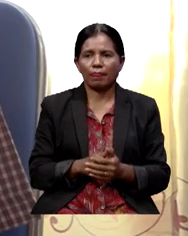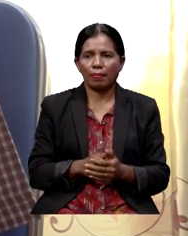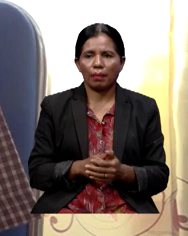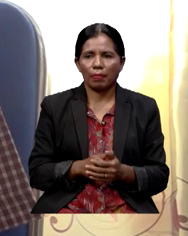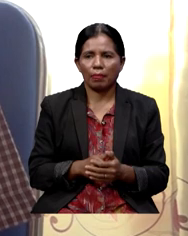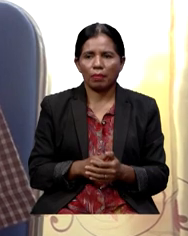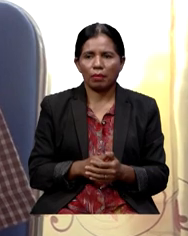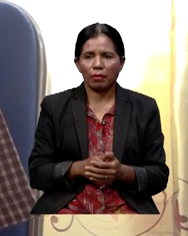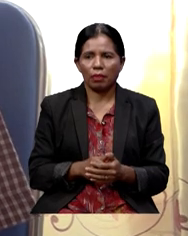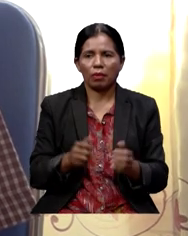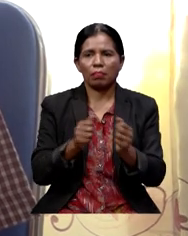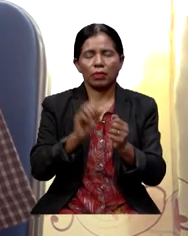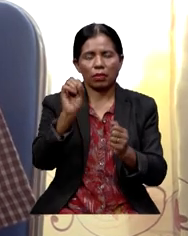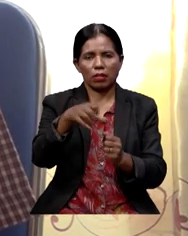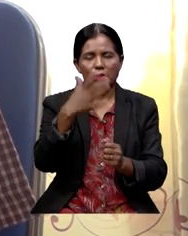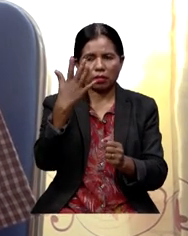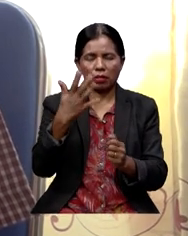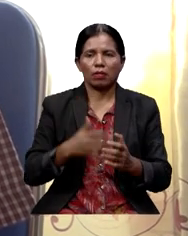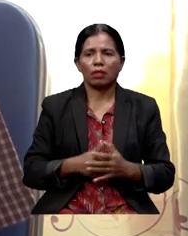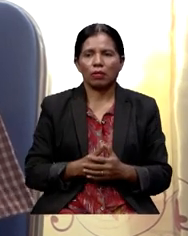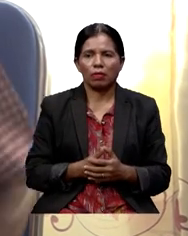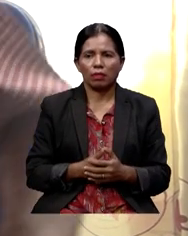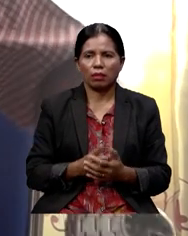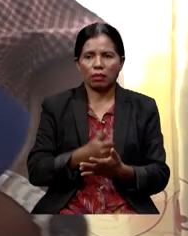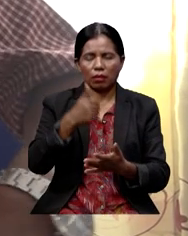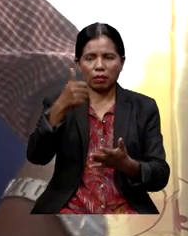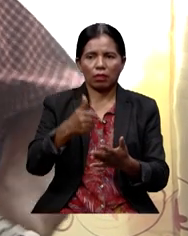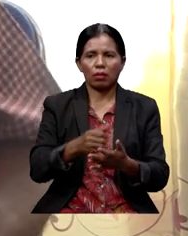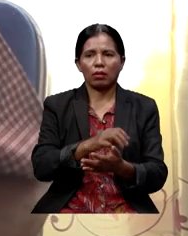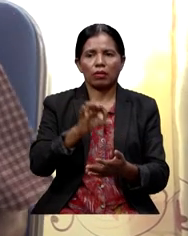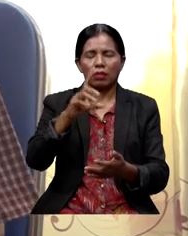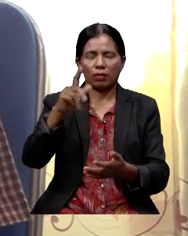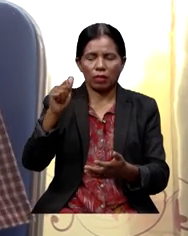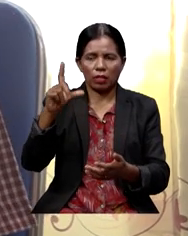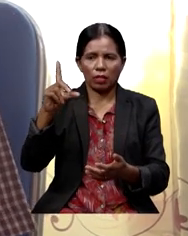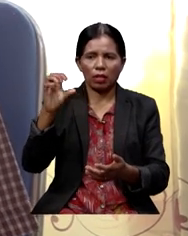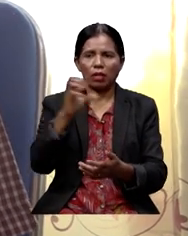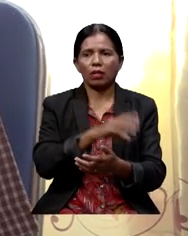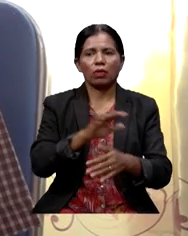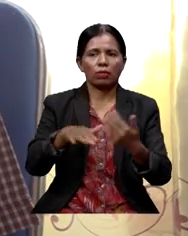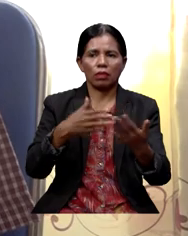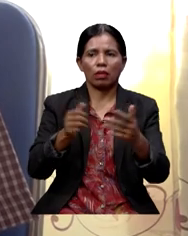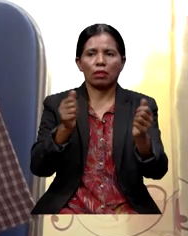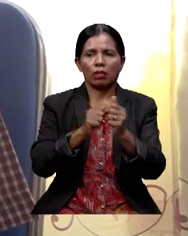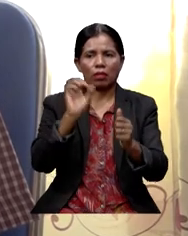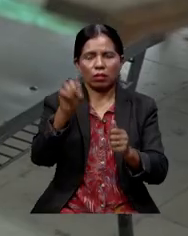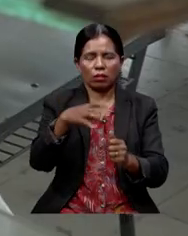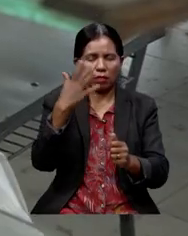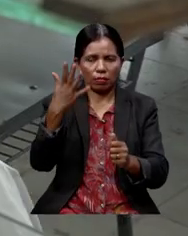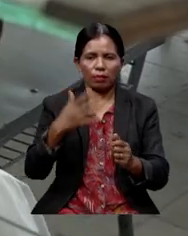sanulu, sira sanulu sin lima, sanulu sin lima liu. Ya filial ho filial ho to to hamut sira na sanulu sin